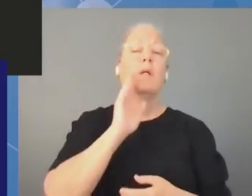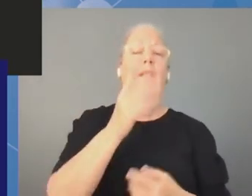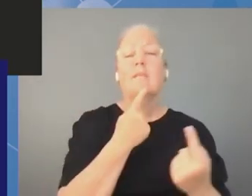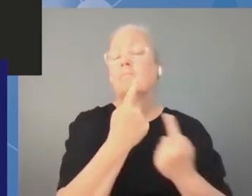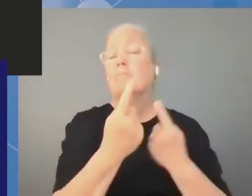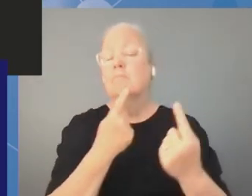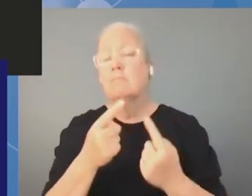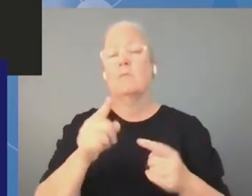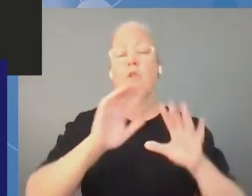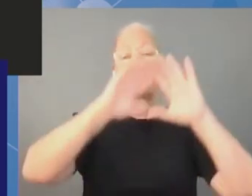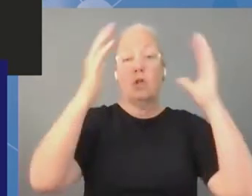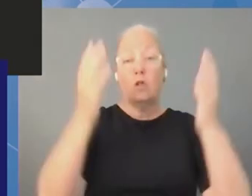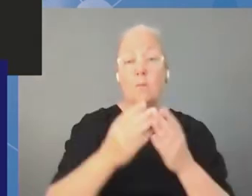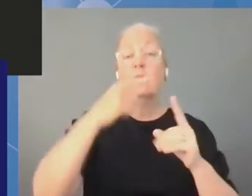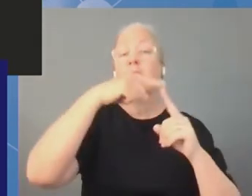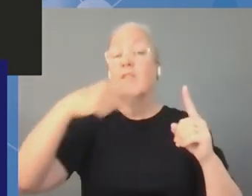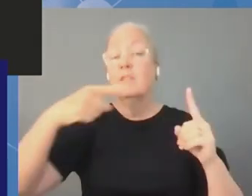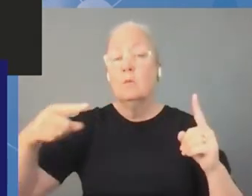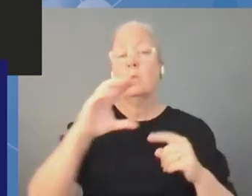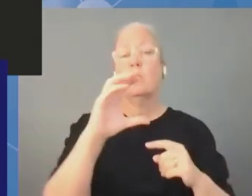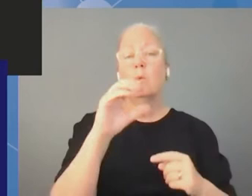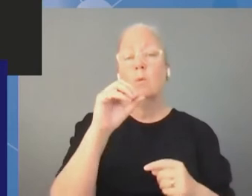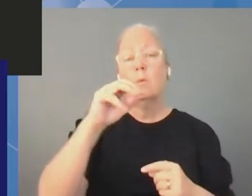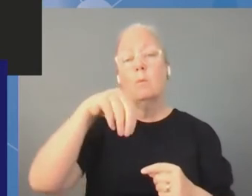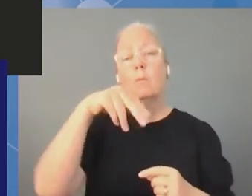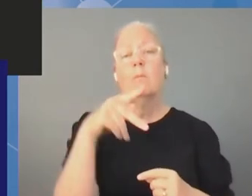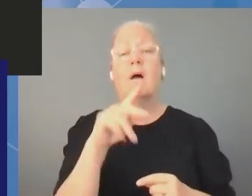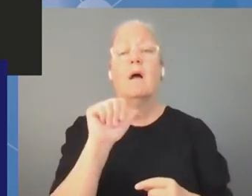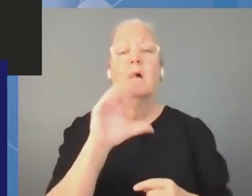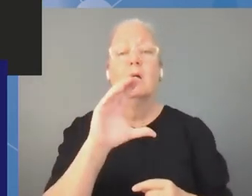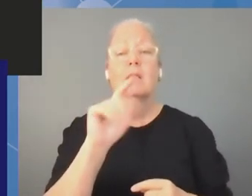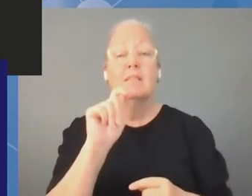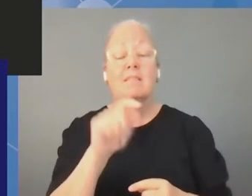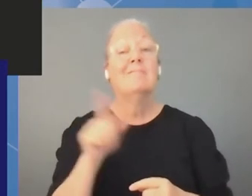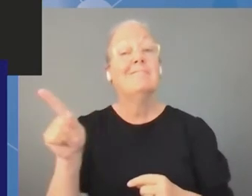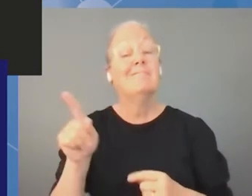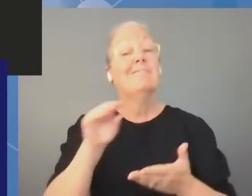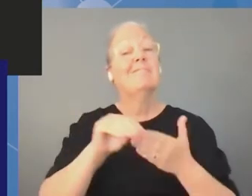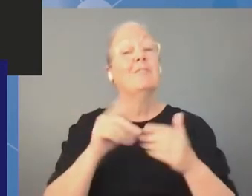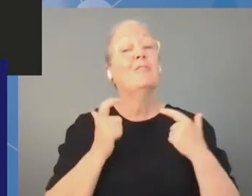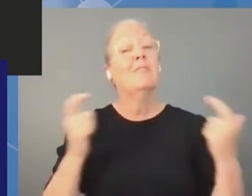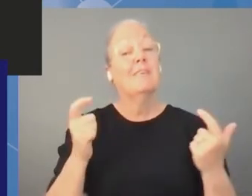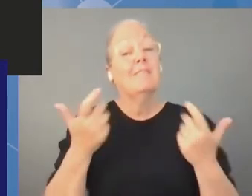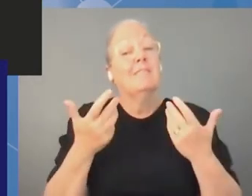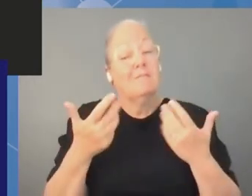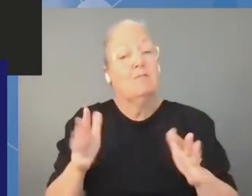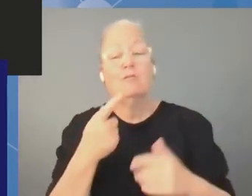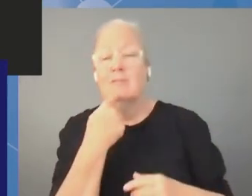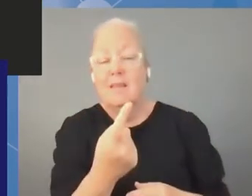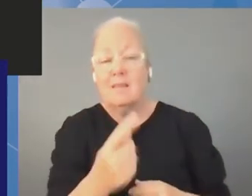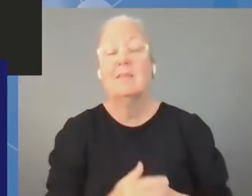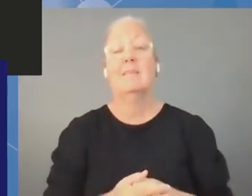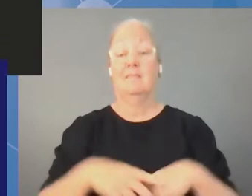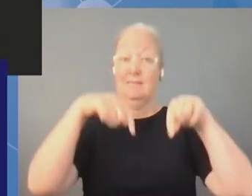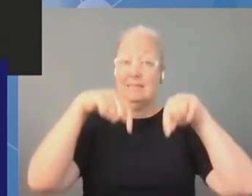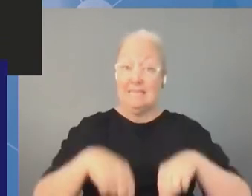人都是如何落实下一步。而且在下一届的峰会上，我们会谈到